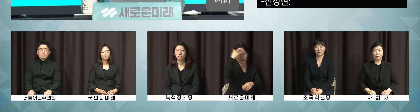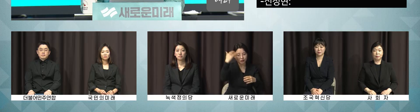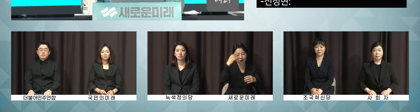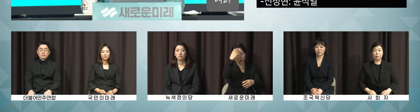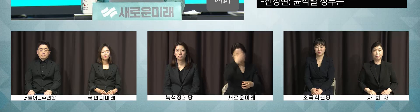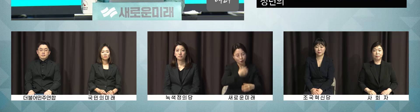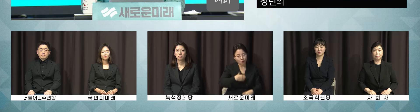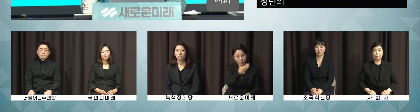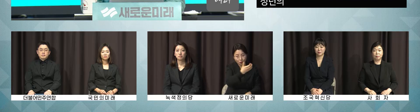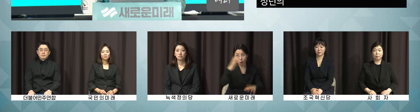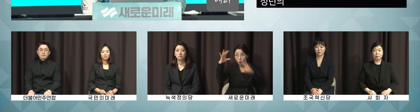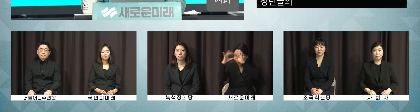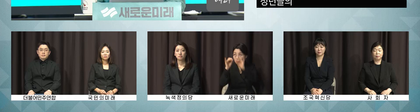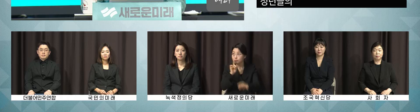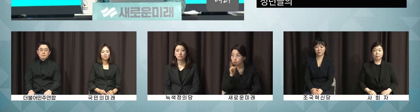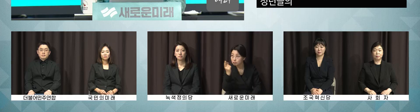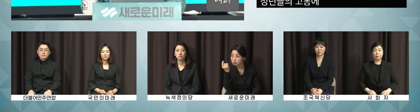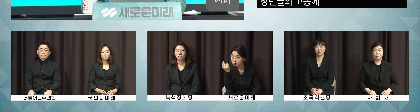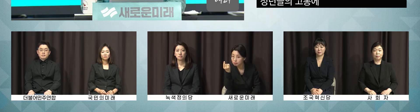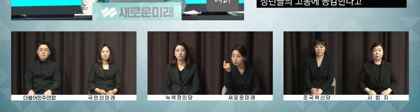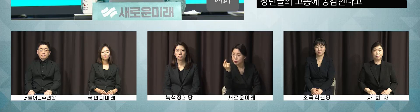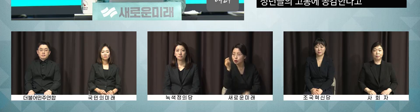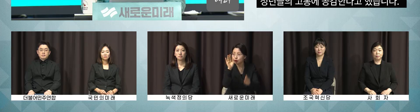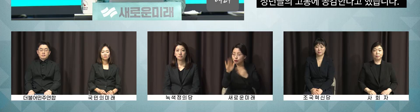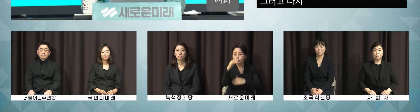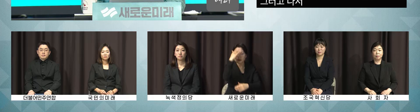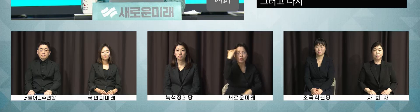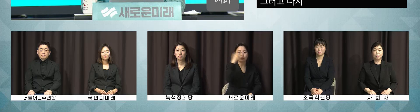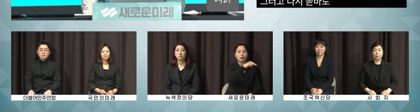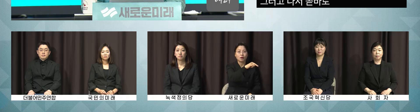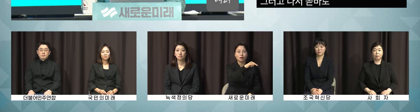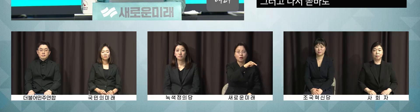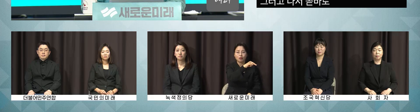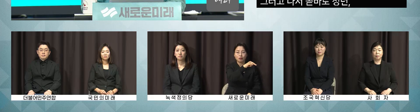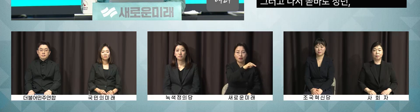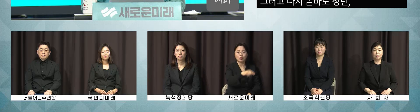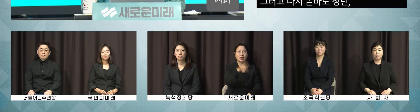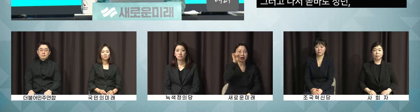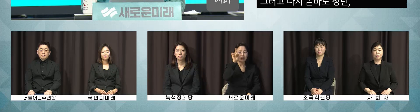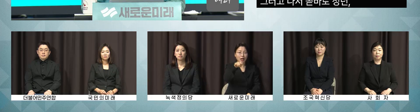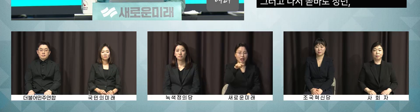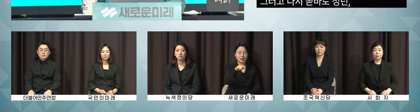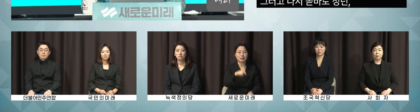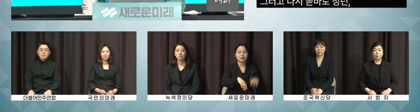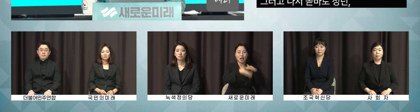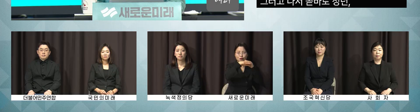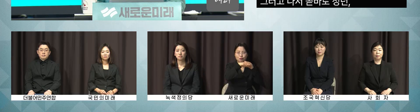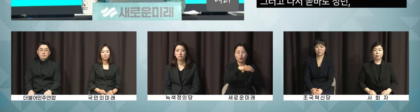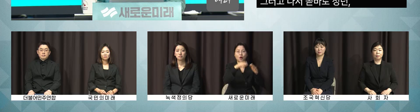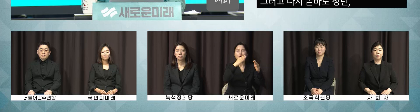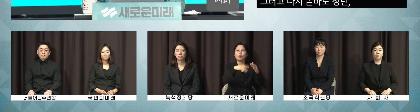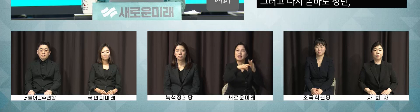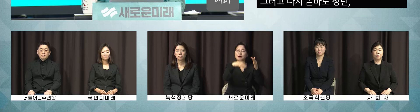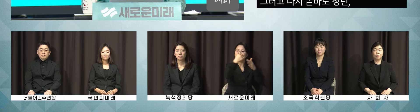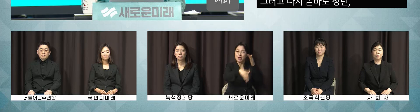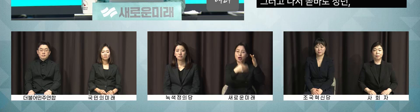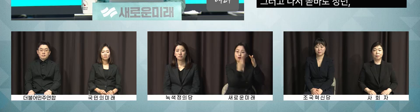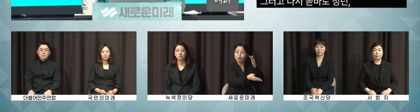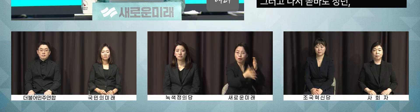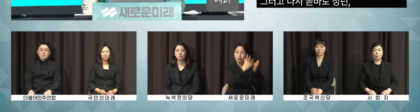고통에 공감한다고 했습니다. 그러고 나서 곧바로 청년 내일 체험 공제 예산을 삭감시켜버렸습니다. 청년의 미래의